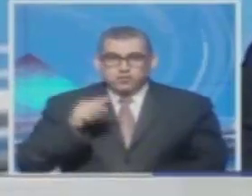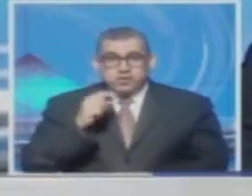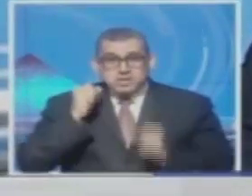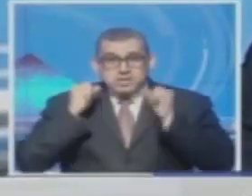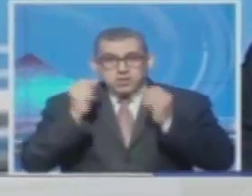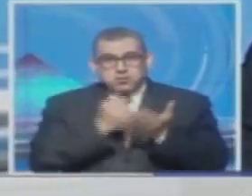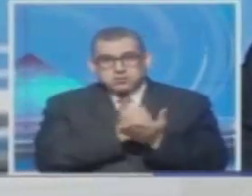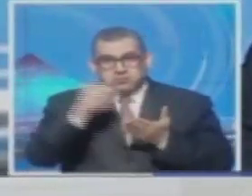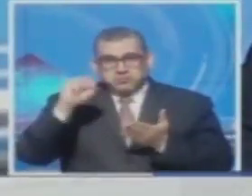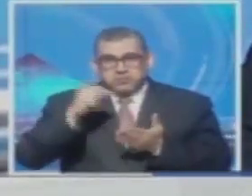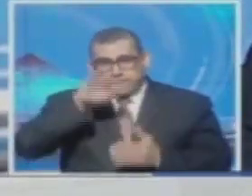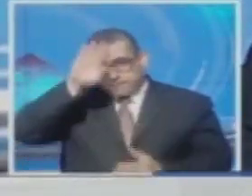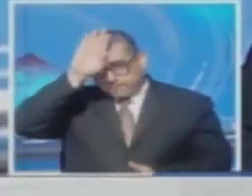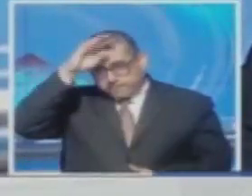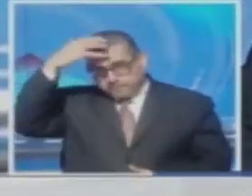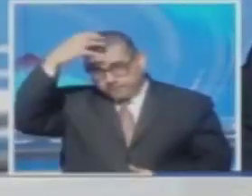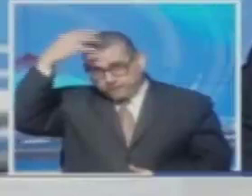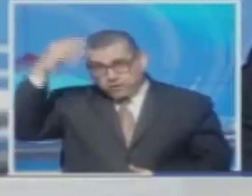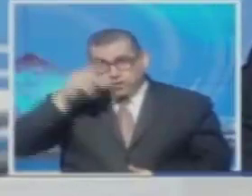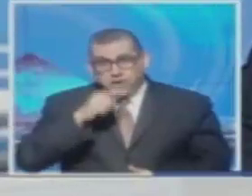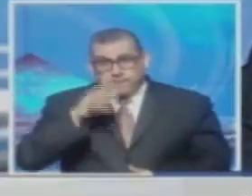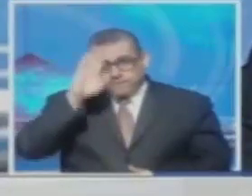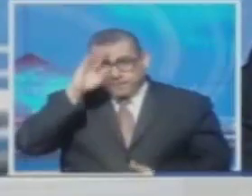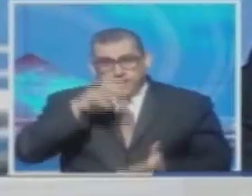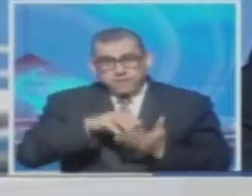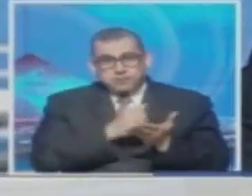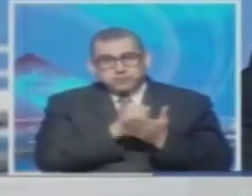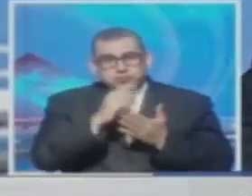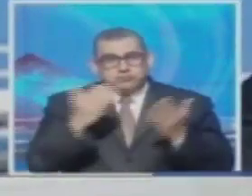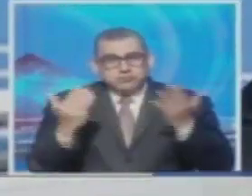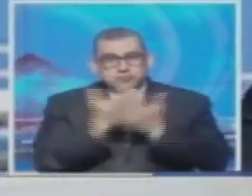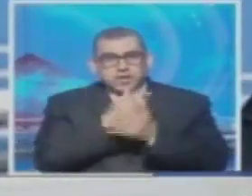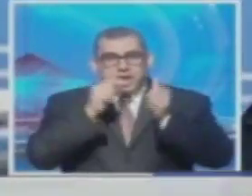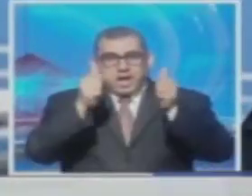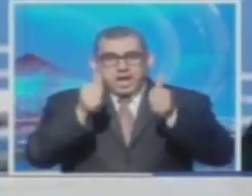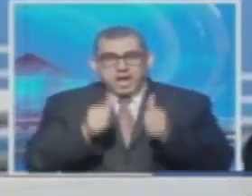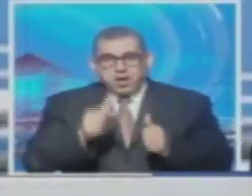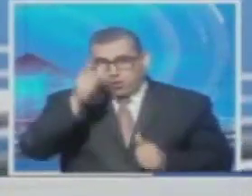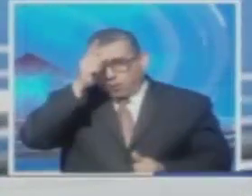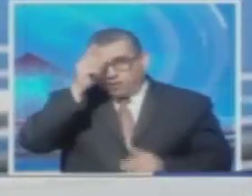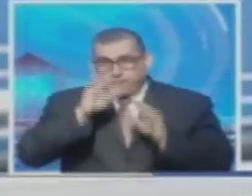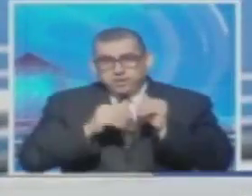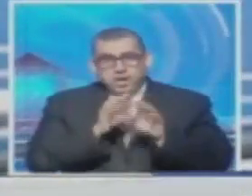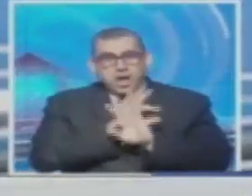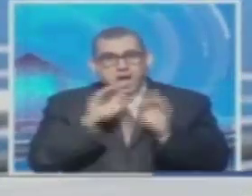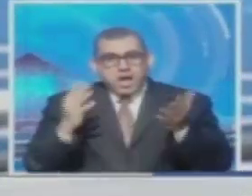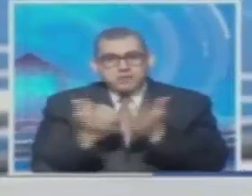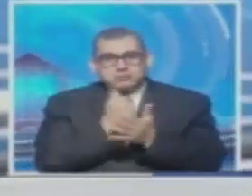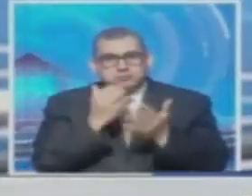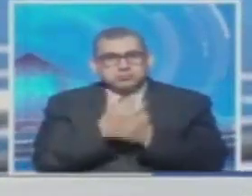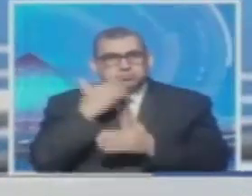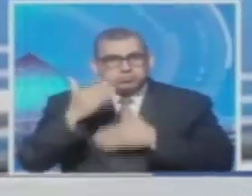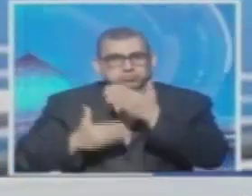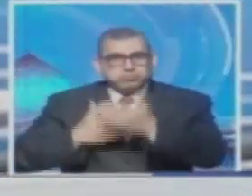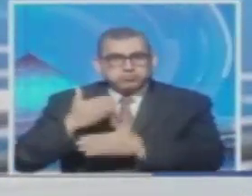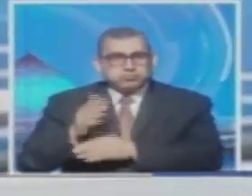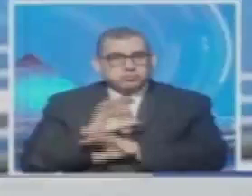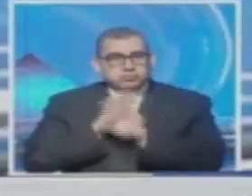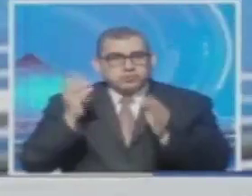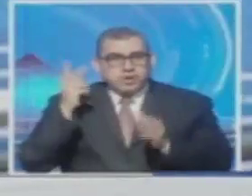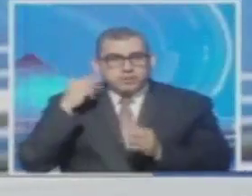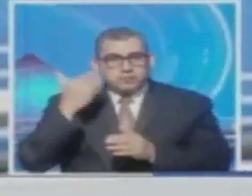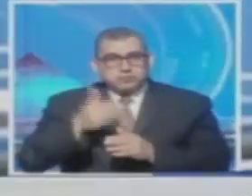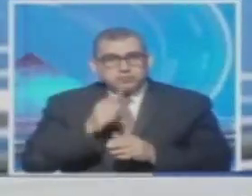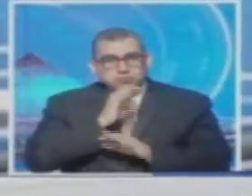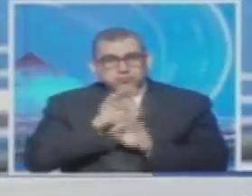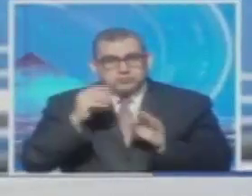التي أطاحت بحكم الملك فاروق والملكية في البلاد ونتج عنها إعلان الجمهورية، وكانت مصر قد اجتازت في هذه الفترة من تاريخها